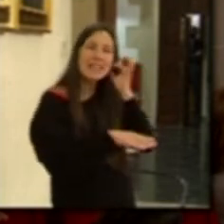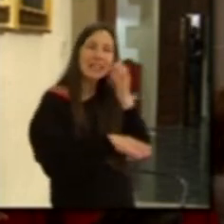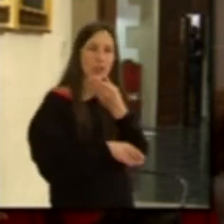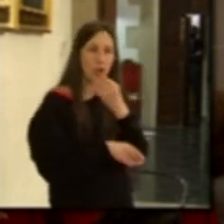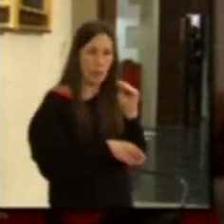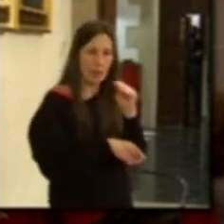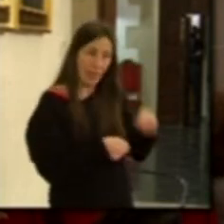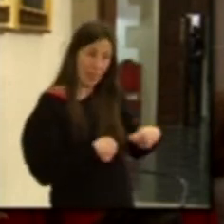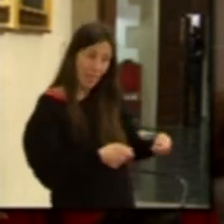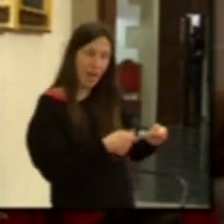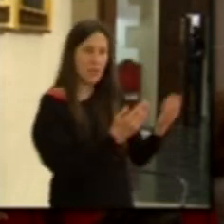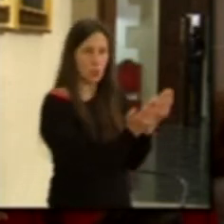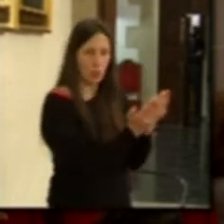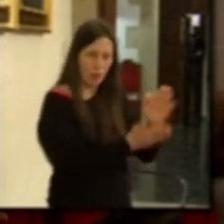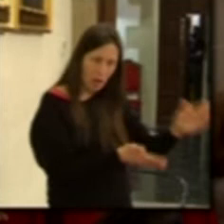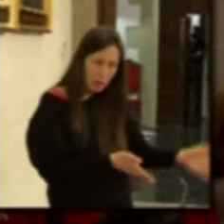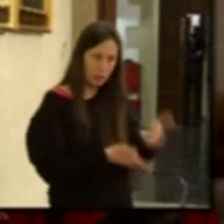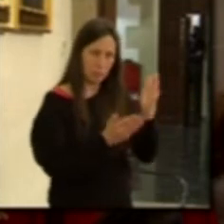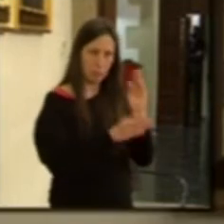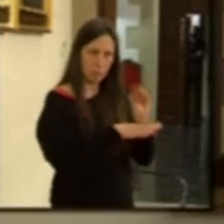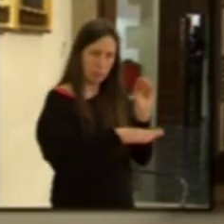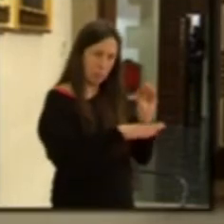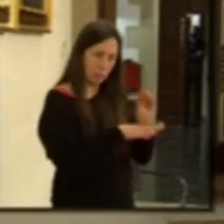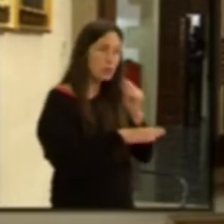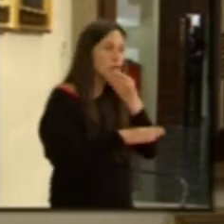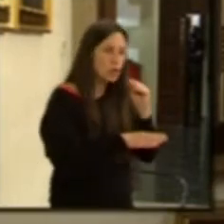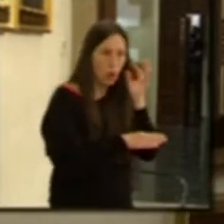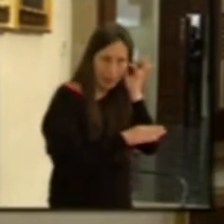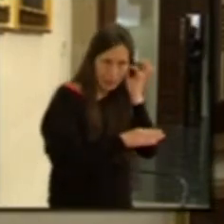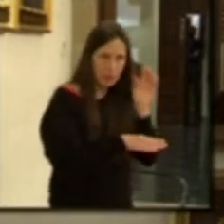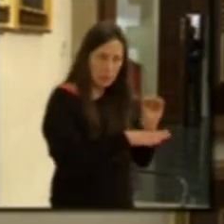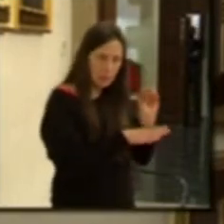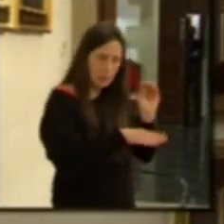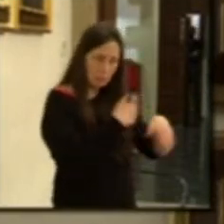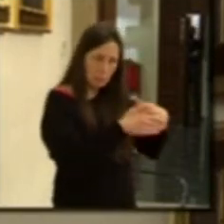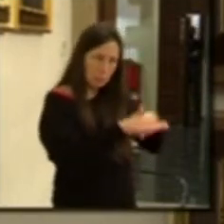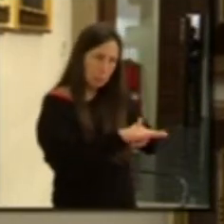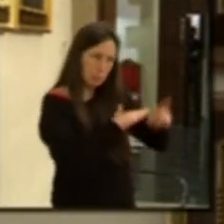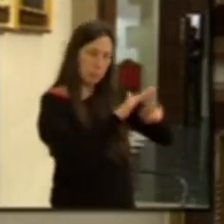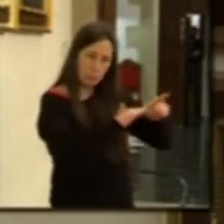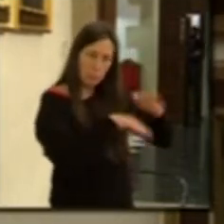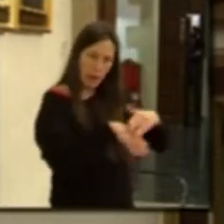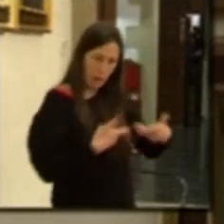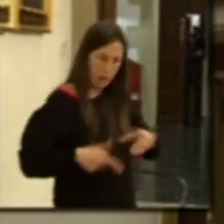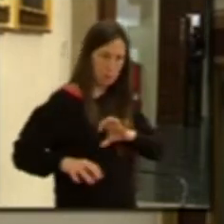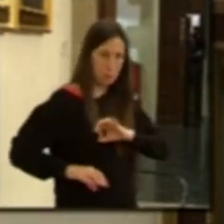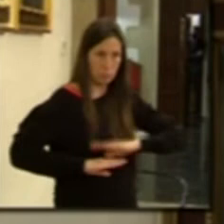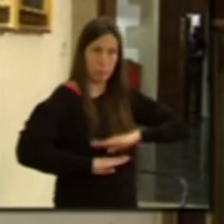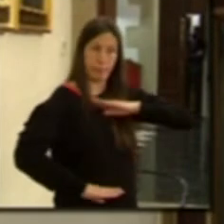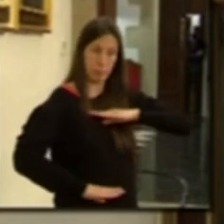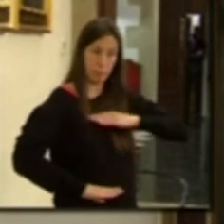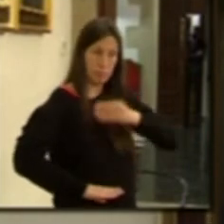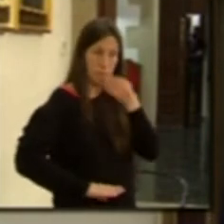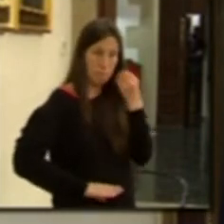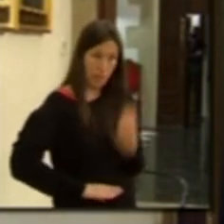defensa dels joves, aquesta defensa de la formació, aquesta defensa d'aconseguir que la gent es prepari perquè com més preparada estàs, més futur